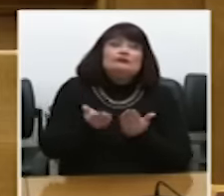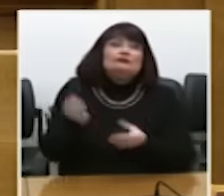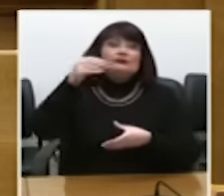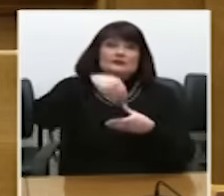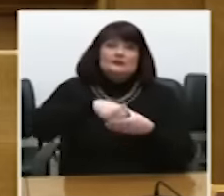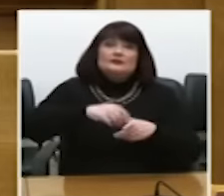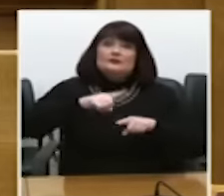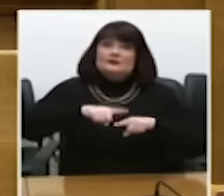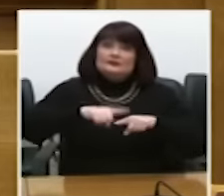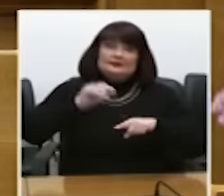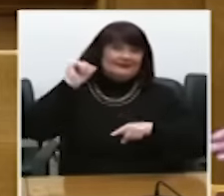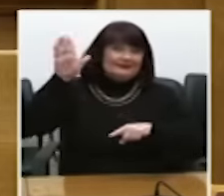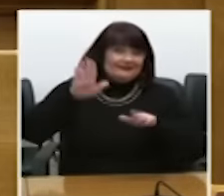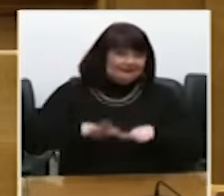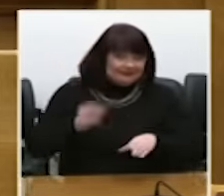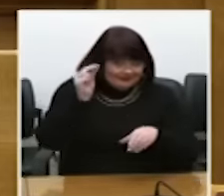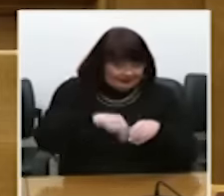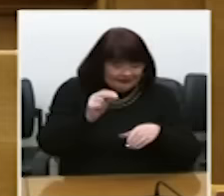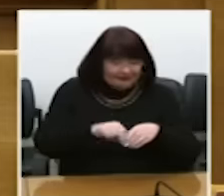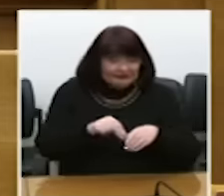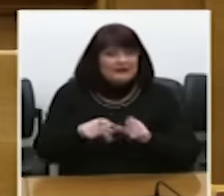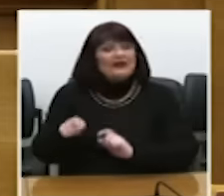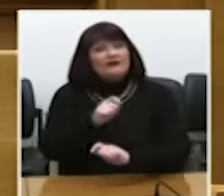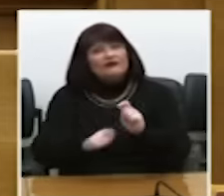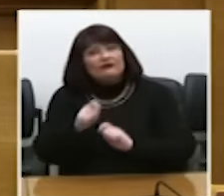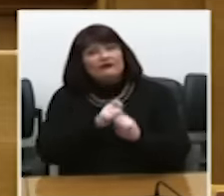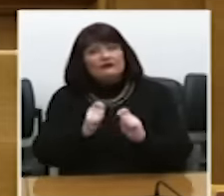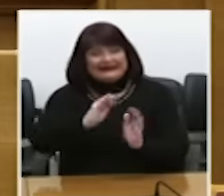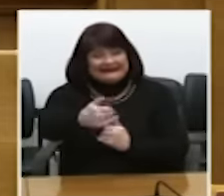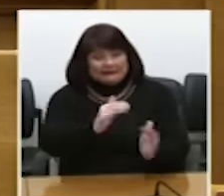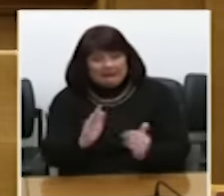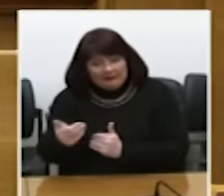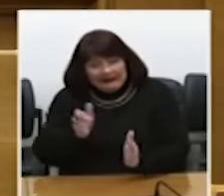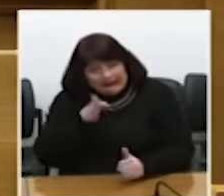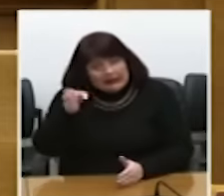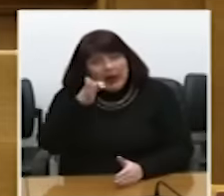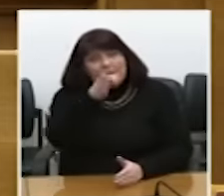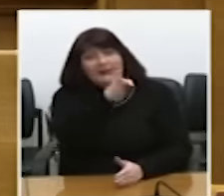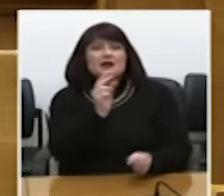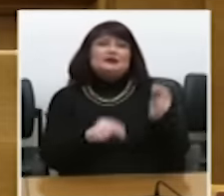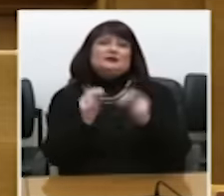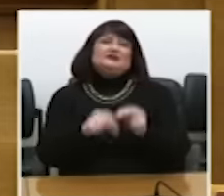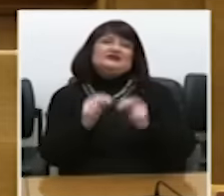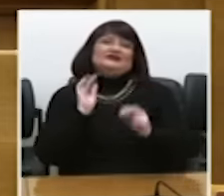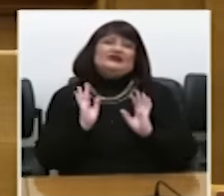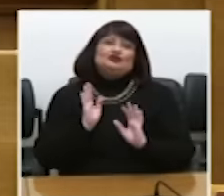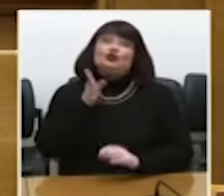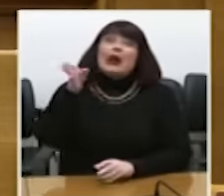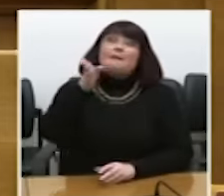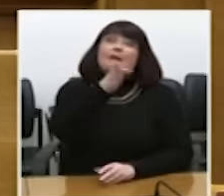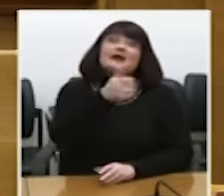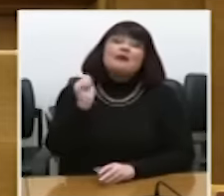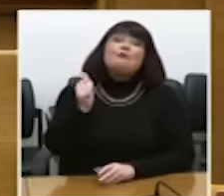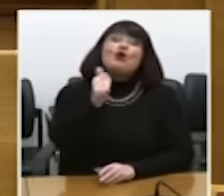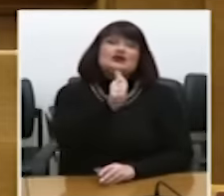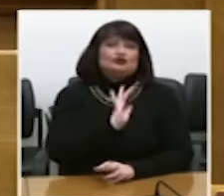στις εκλογές, φτιάξτε περισσότερα εκλογικά τμήματα για να ψηφίζουν με φυσική παρουσία όσοι